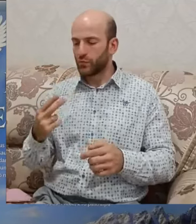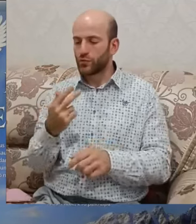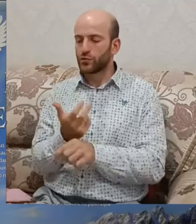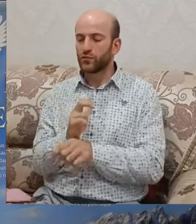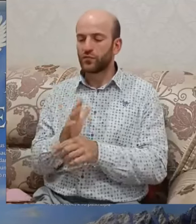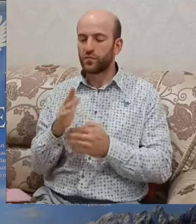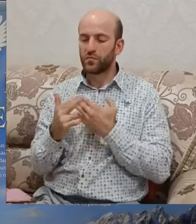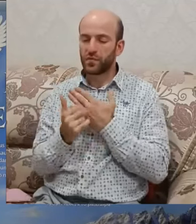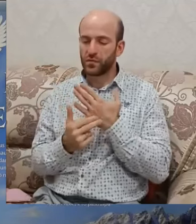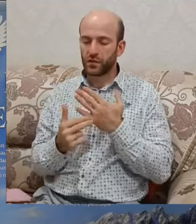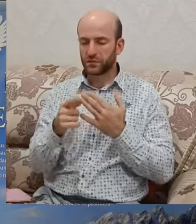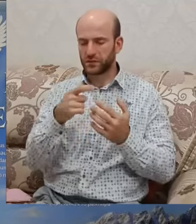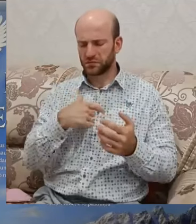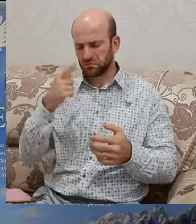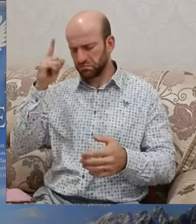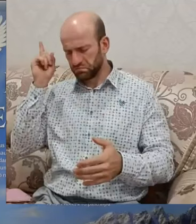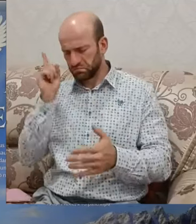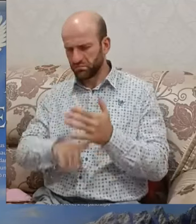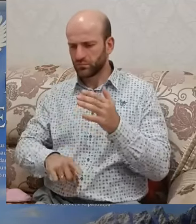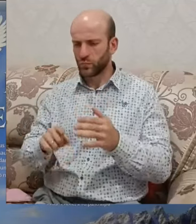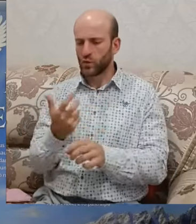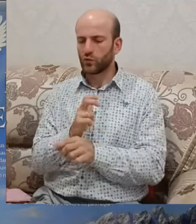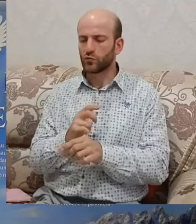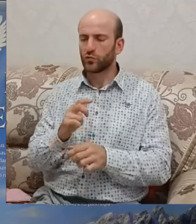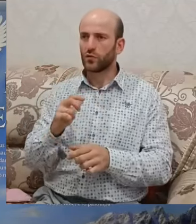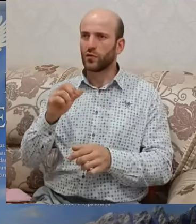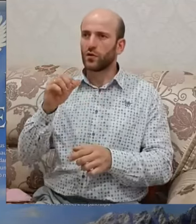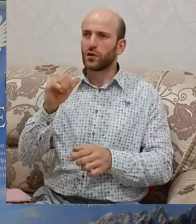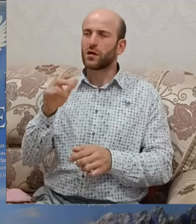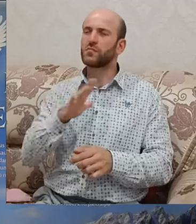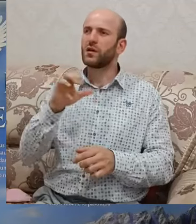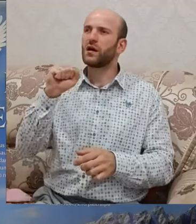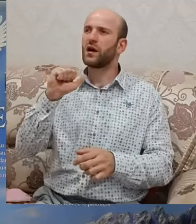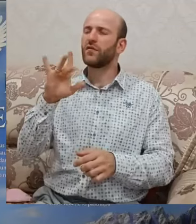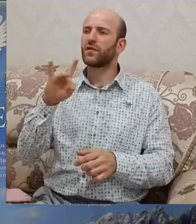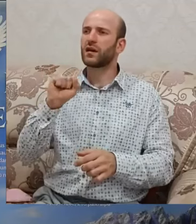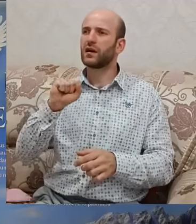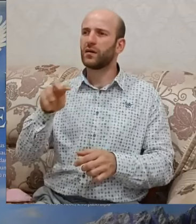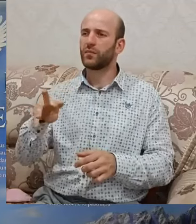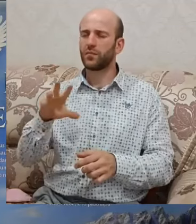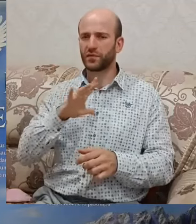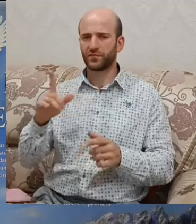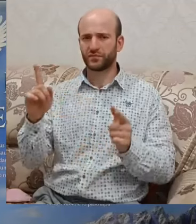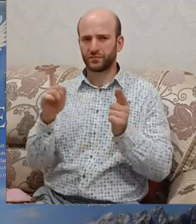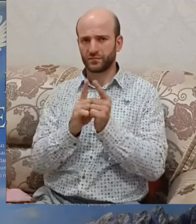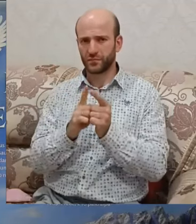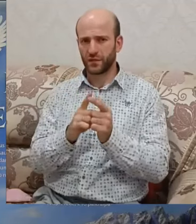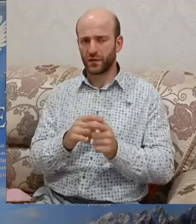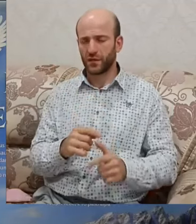Abraomas? С кем встретился Авраам? Amen. Аминь. Su kuo susitiko Lotas? С кем встретился Лот?